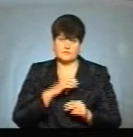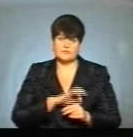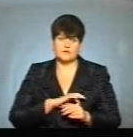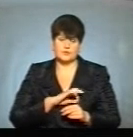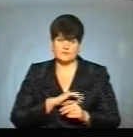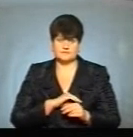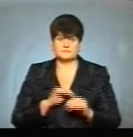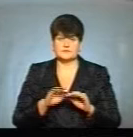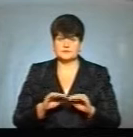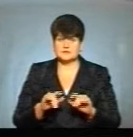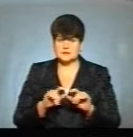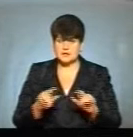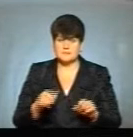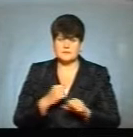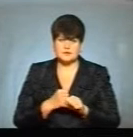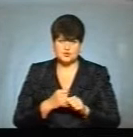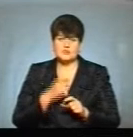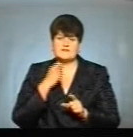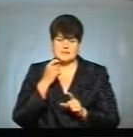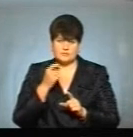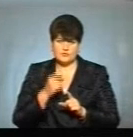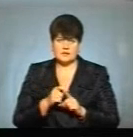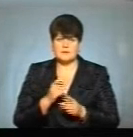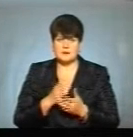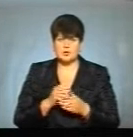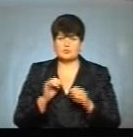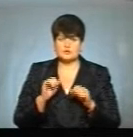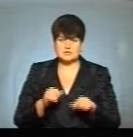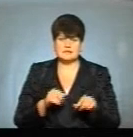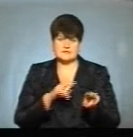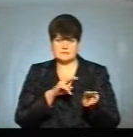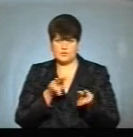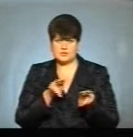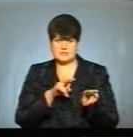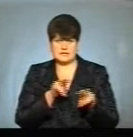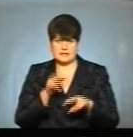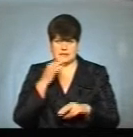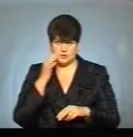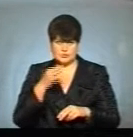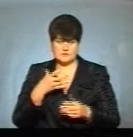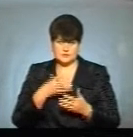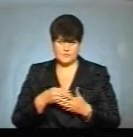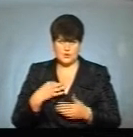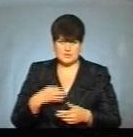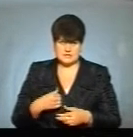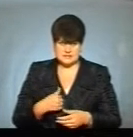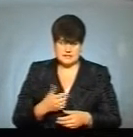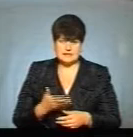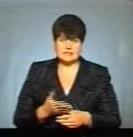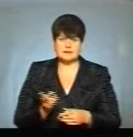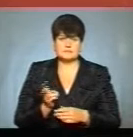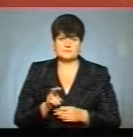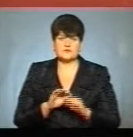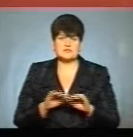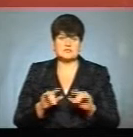у дошкільних садках працюють досить відповідально, бо мають можливість спостерігати на досвіді свого сина, так, який відвідує